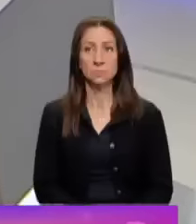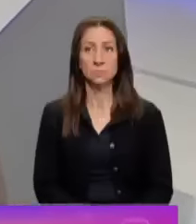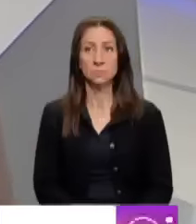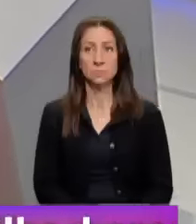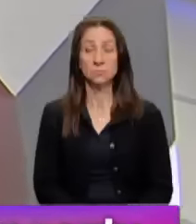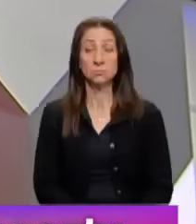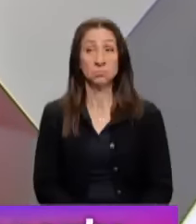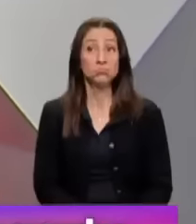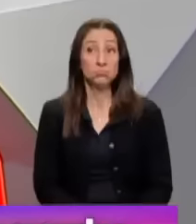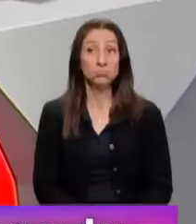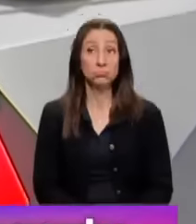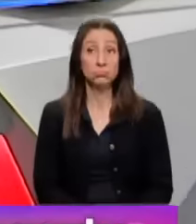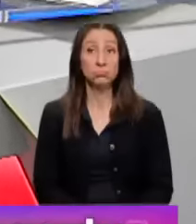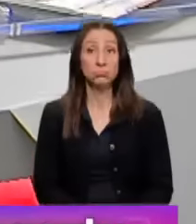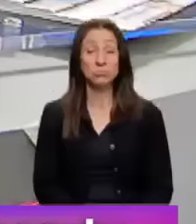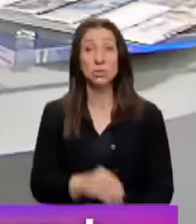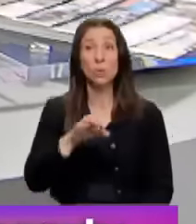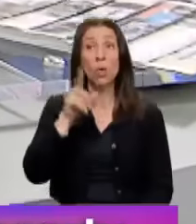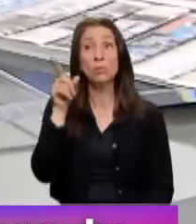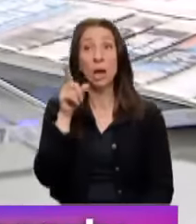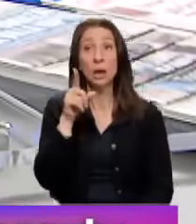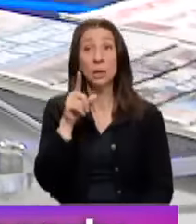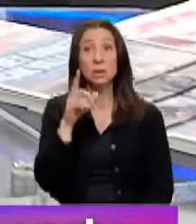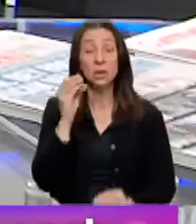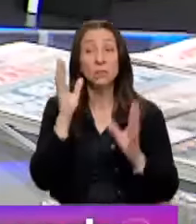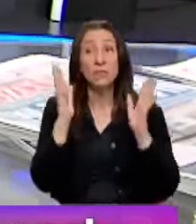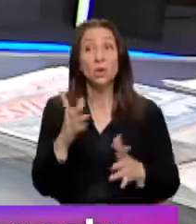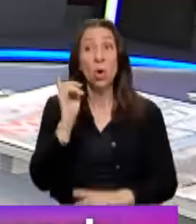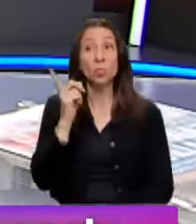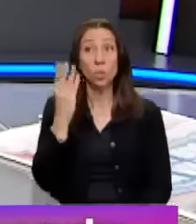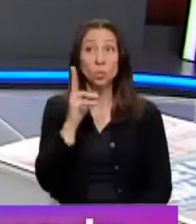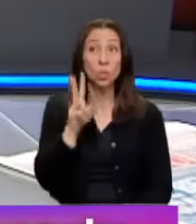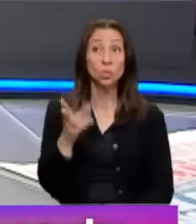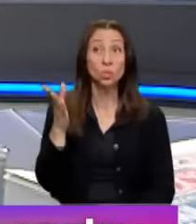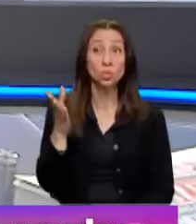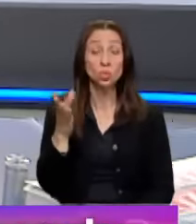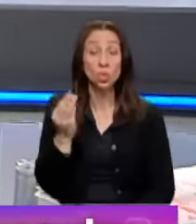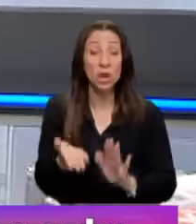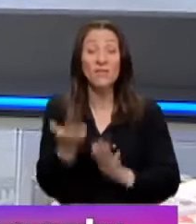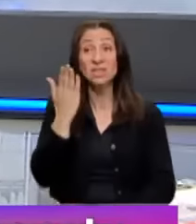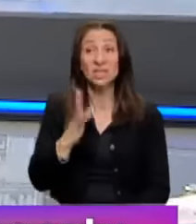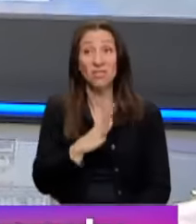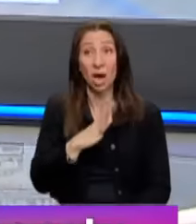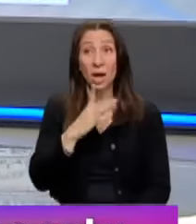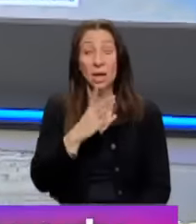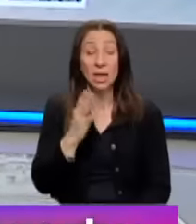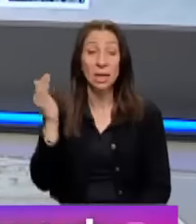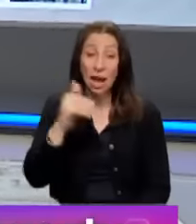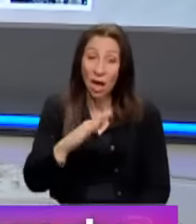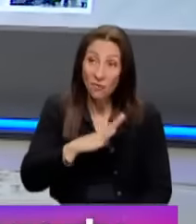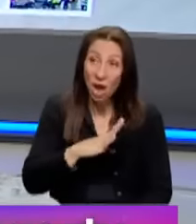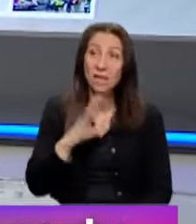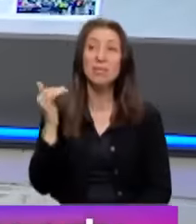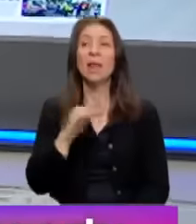tepkiliyiz Efendim şimdi Eee orada ne kadar çok öğretmen olduğunu görüyorsunuz çok daha fazlası var E gelebilen var